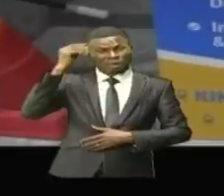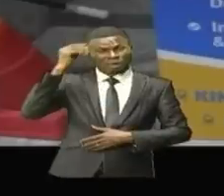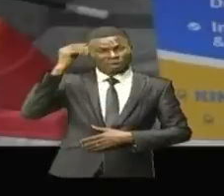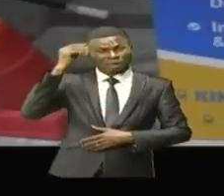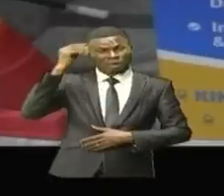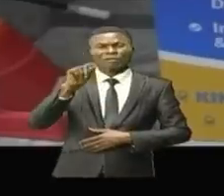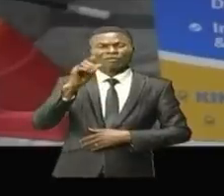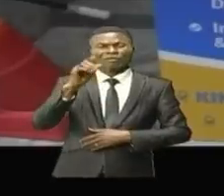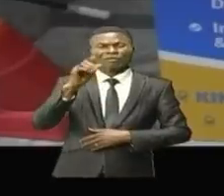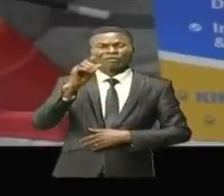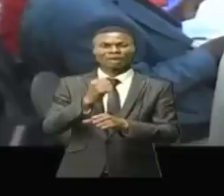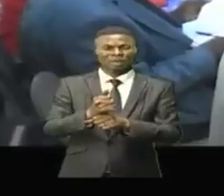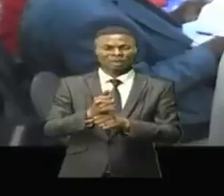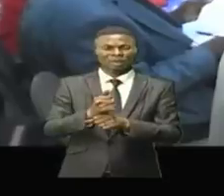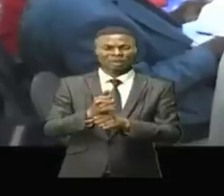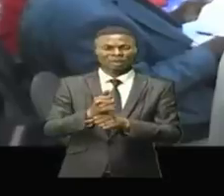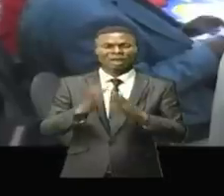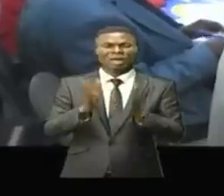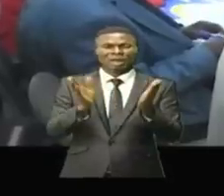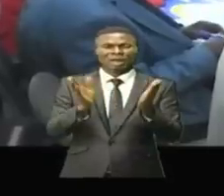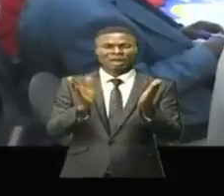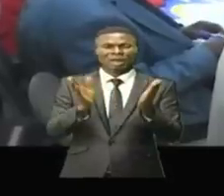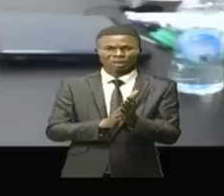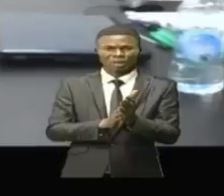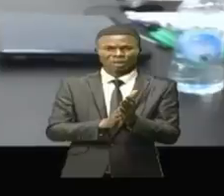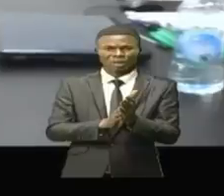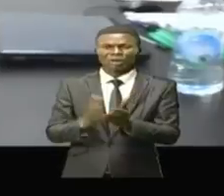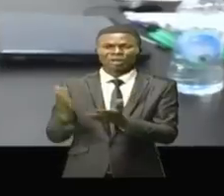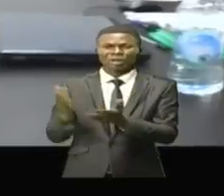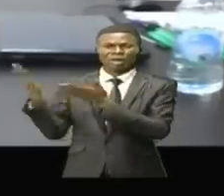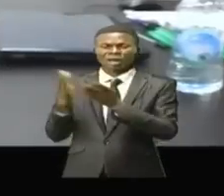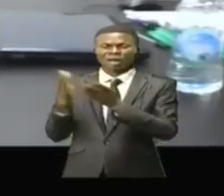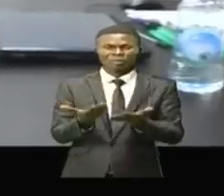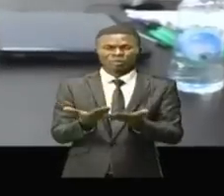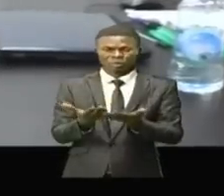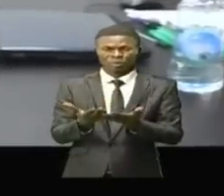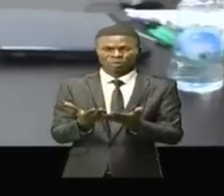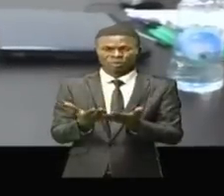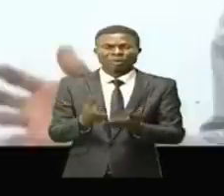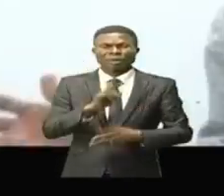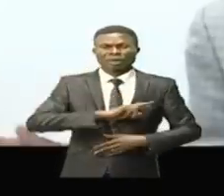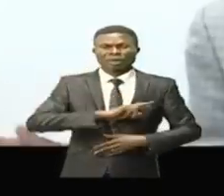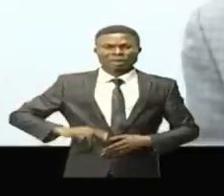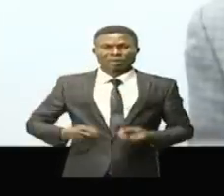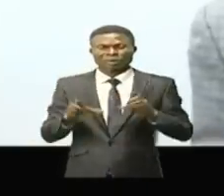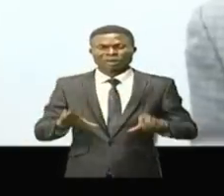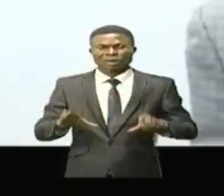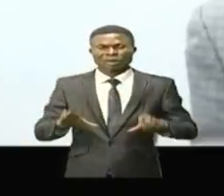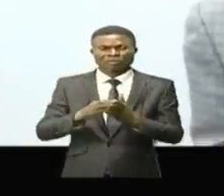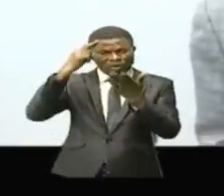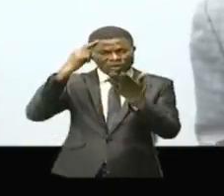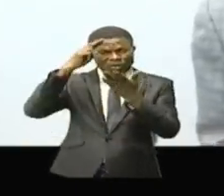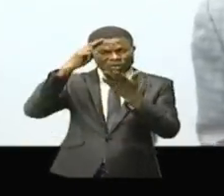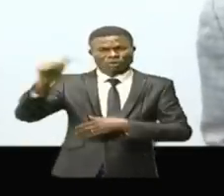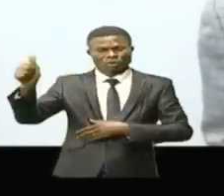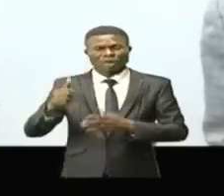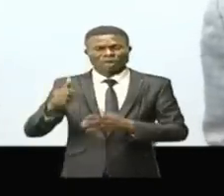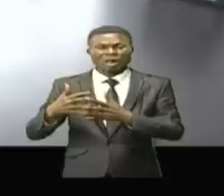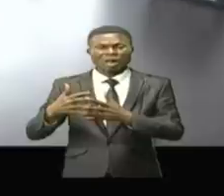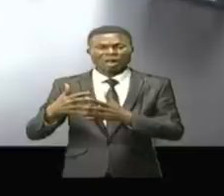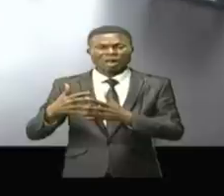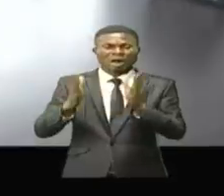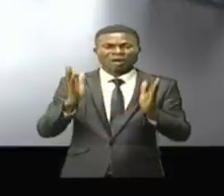ans avec l'Institut en Management du Portefeuille de la RDC et d'autres universités de la place, Washington